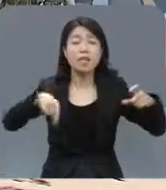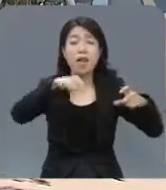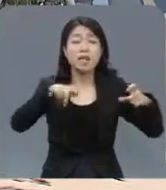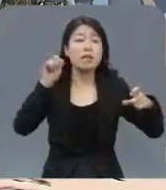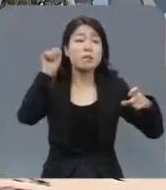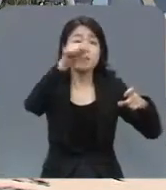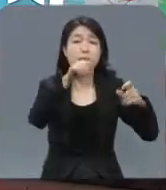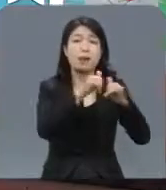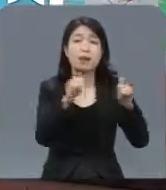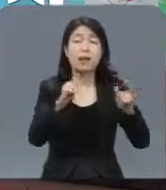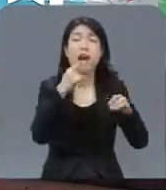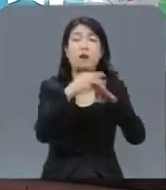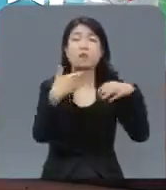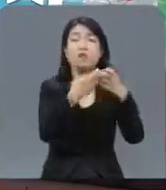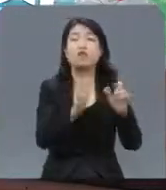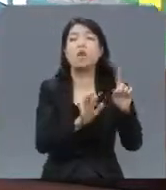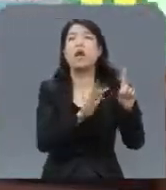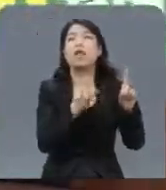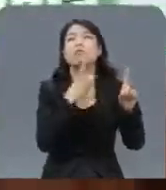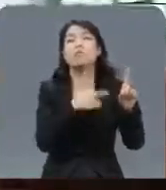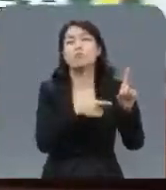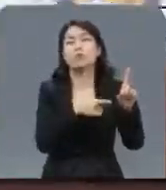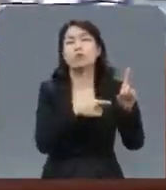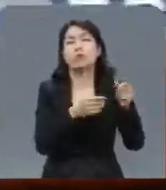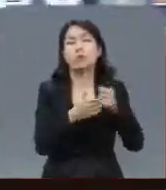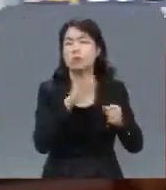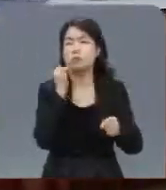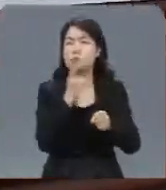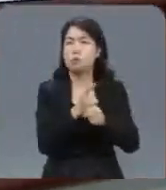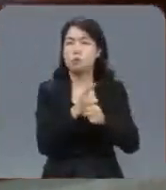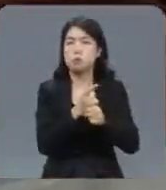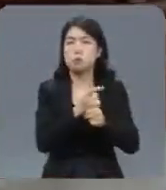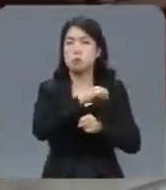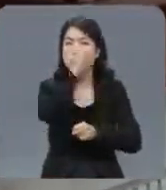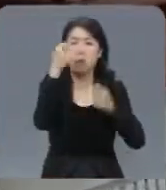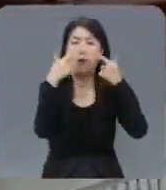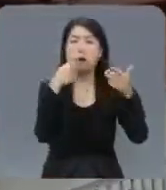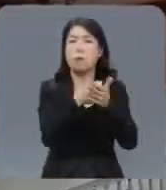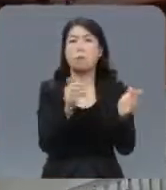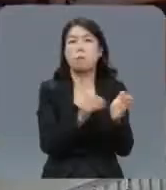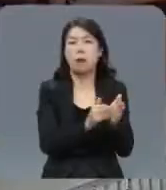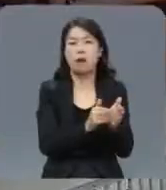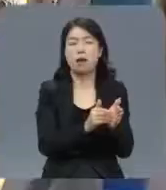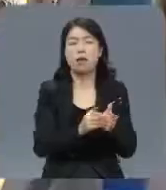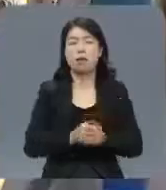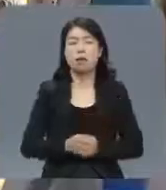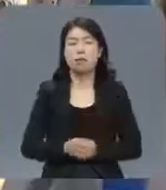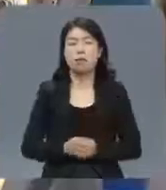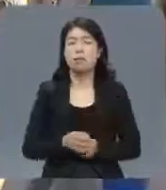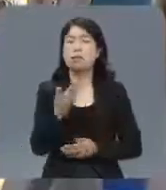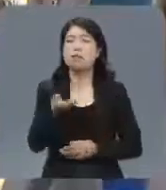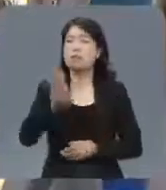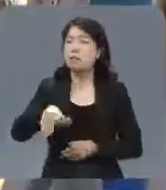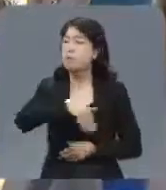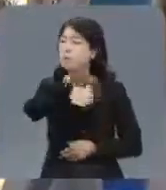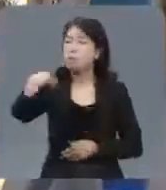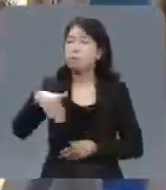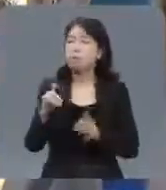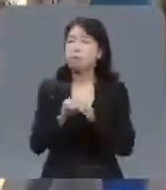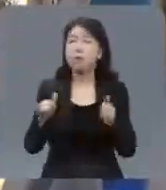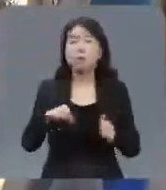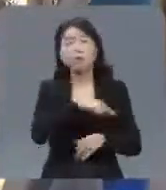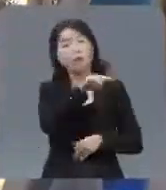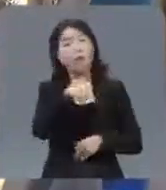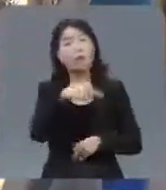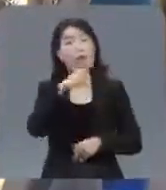출마한 후보가 더불어 민주당 한 명 뿐이라 이미 무투표 당선이 결정 됐기 때문입니다 하지만 많은 유권자들은 이들의